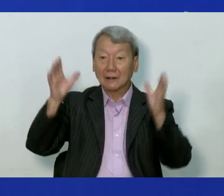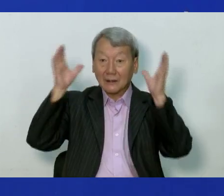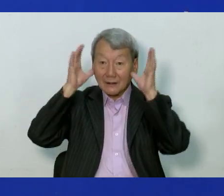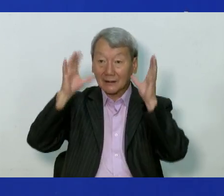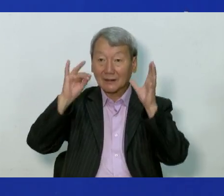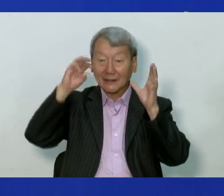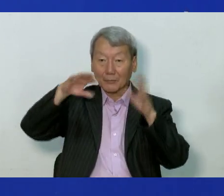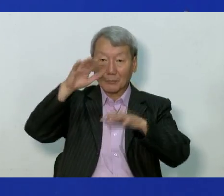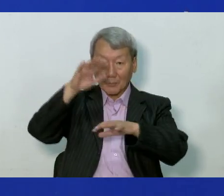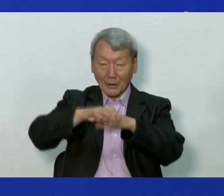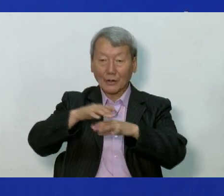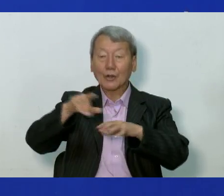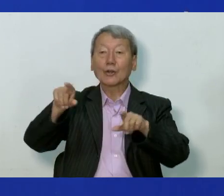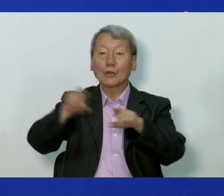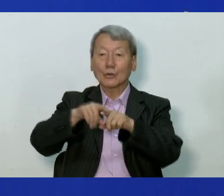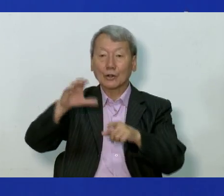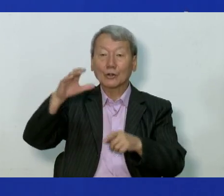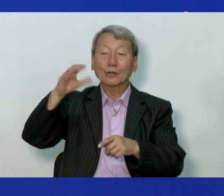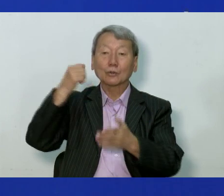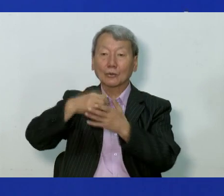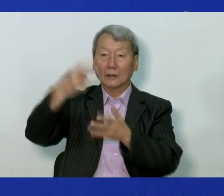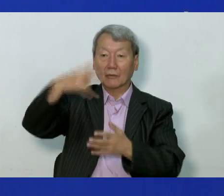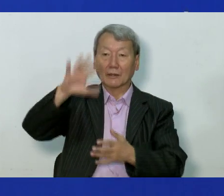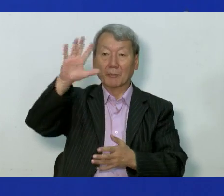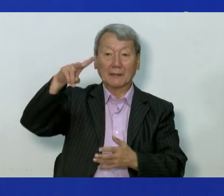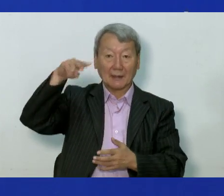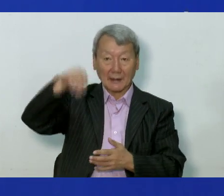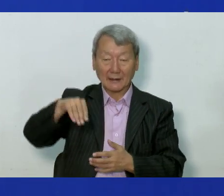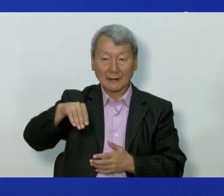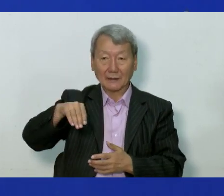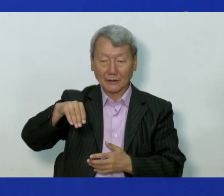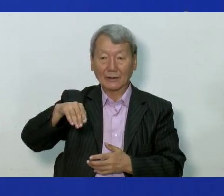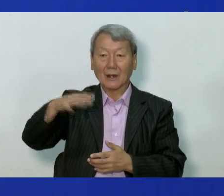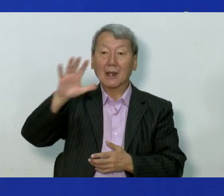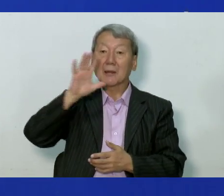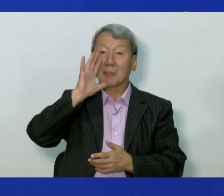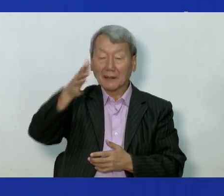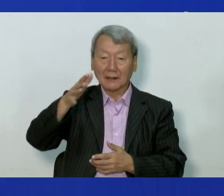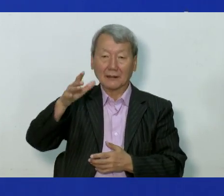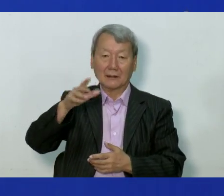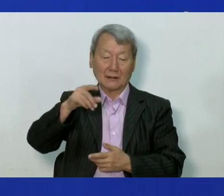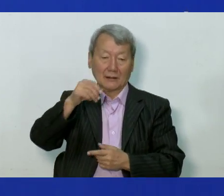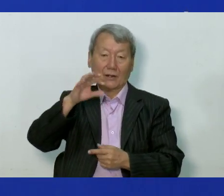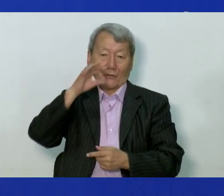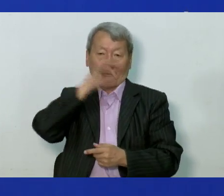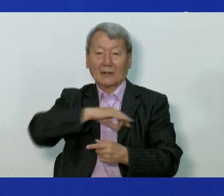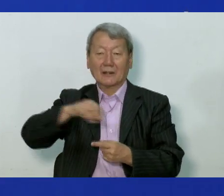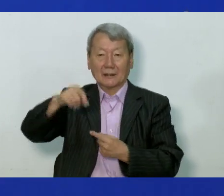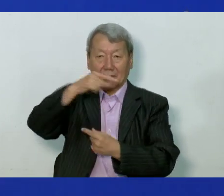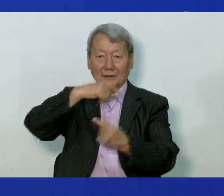банка развития – это срок кредита 25 лет, в том числе 5 лет льготный период,